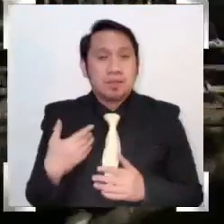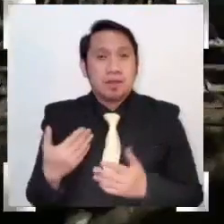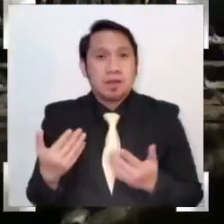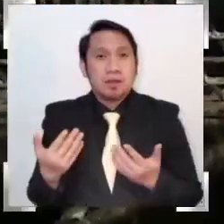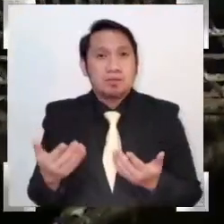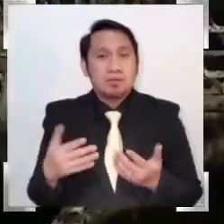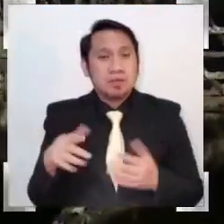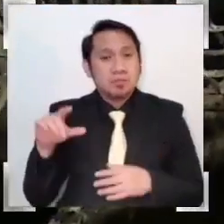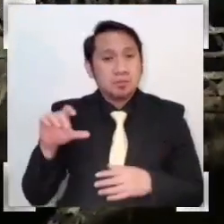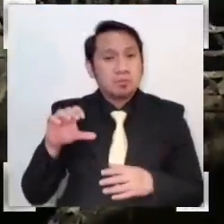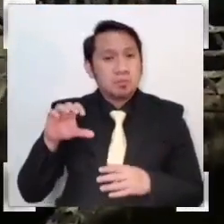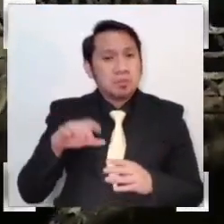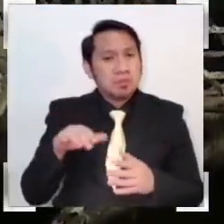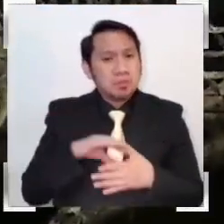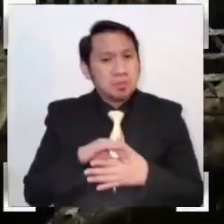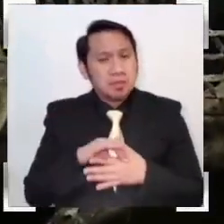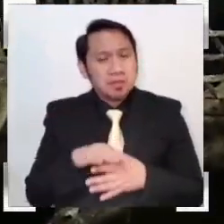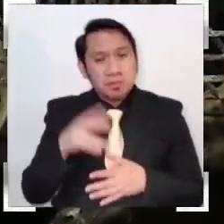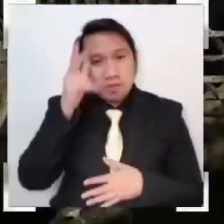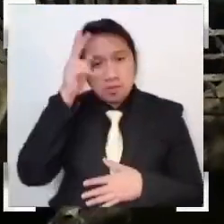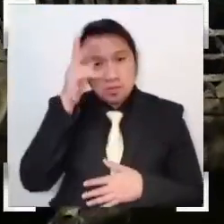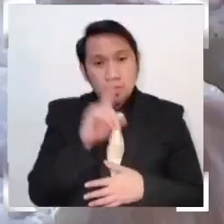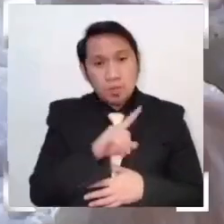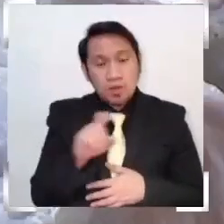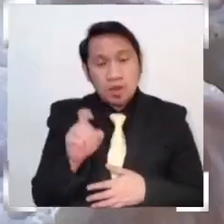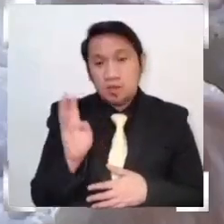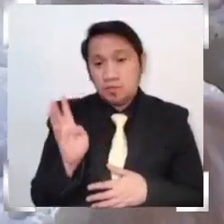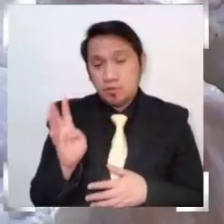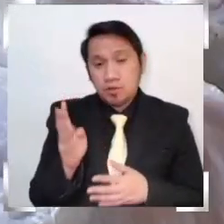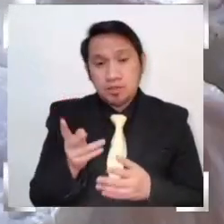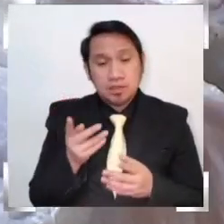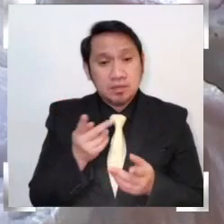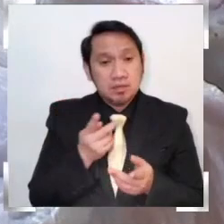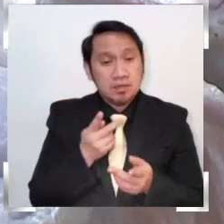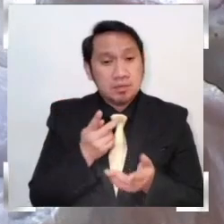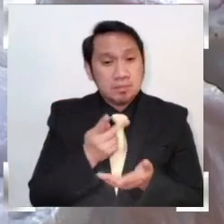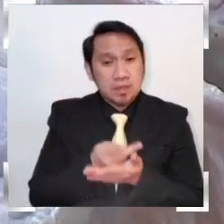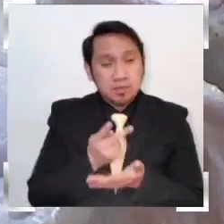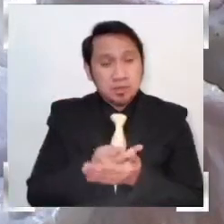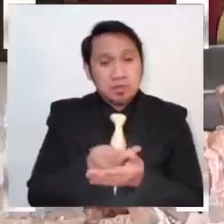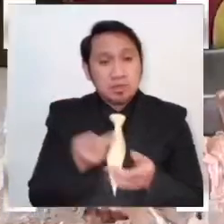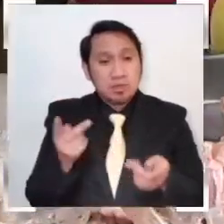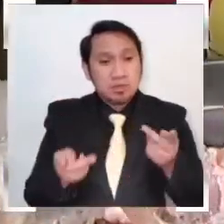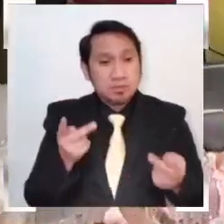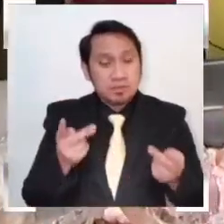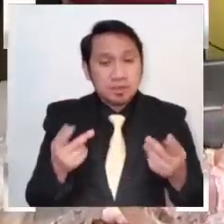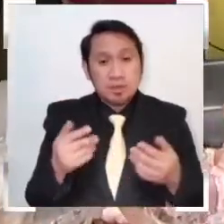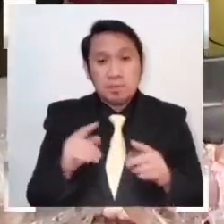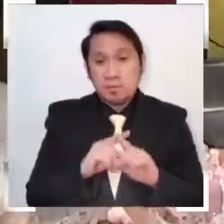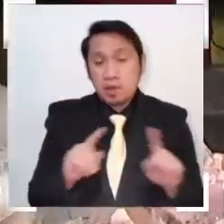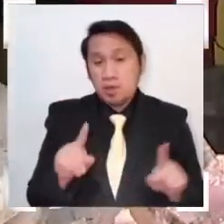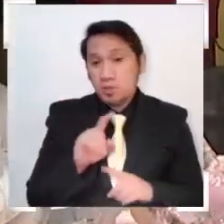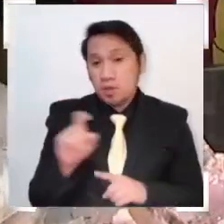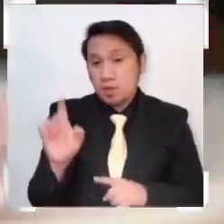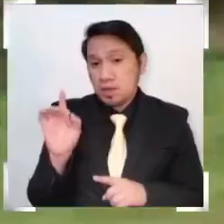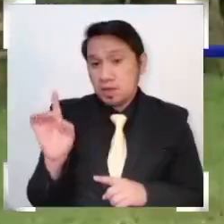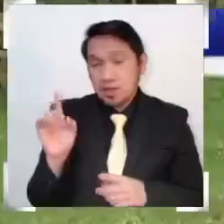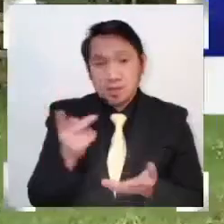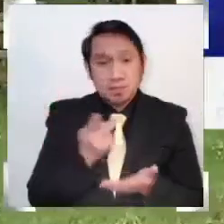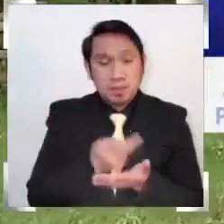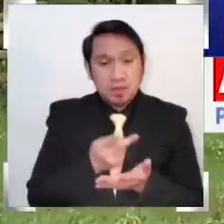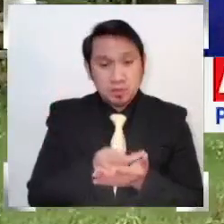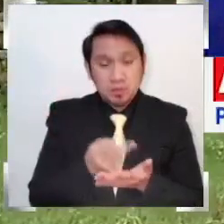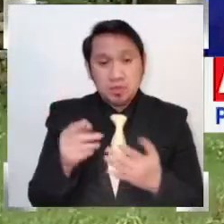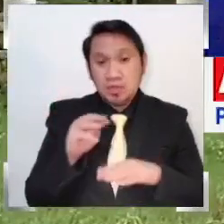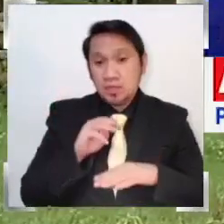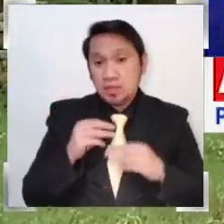ngayon na nasa mahigit 104 pesos kada kilo. Pero umaabot sa 180 pesos ang benta sa mga pamilihan. Ngayon